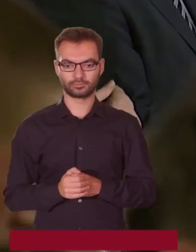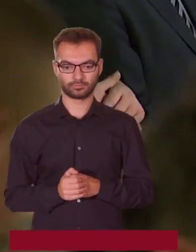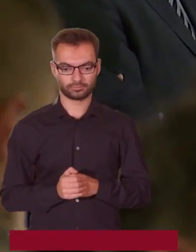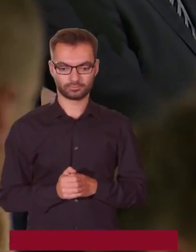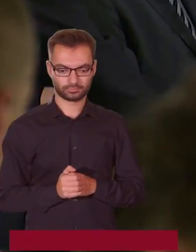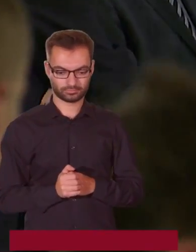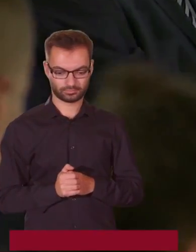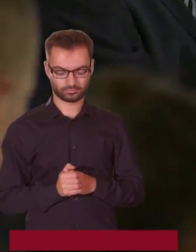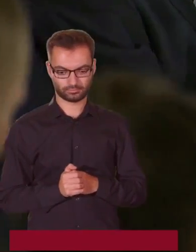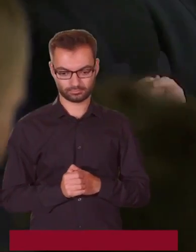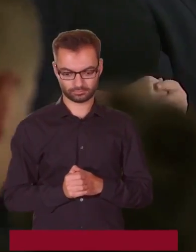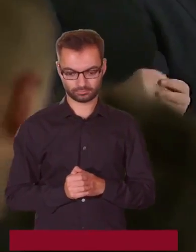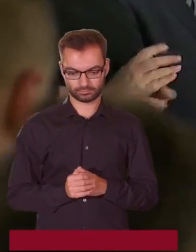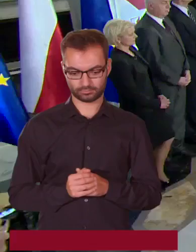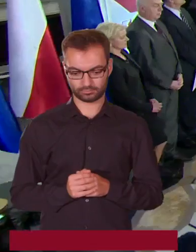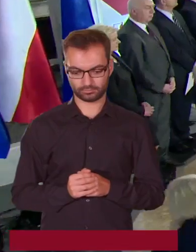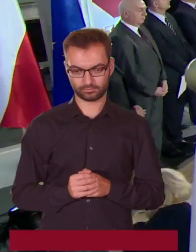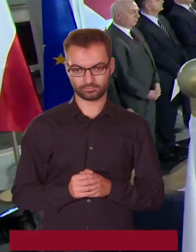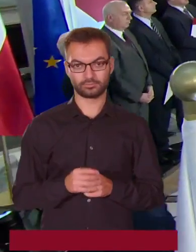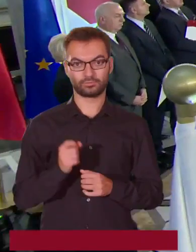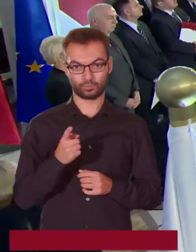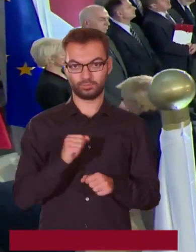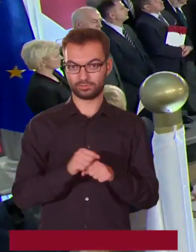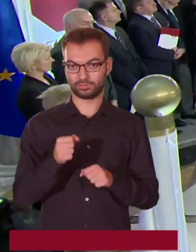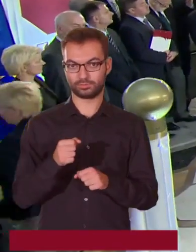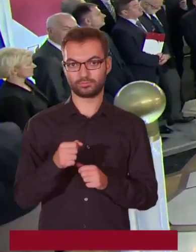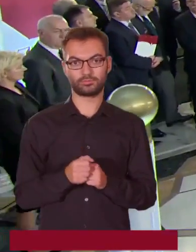Czy jest obecny na sali pan poseł Michał Jach?